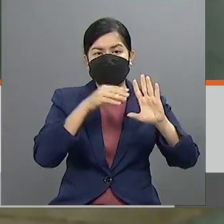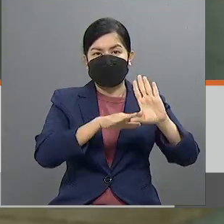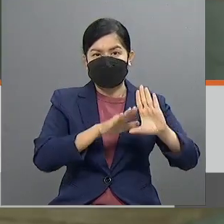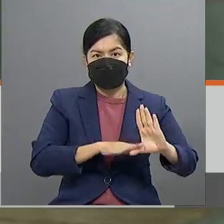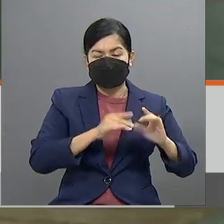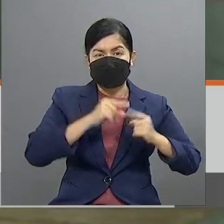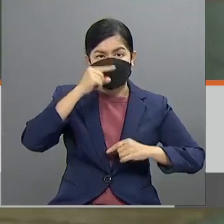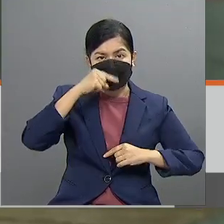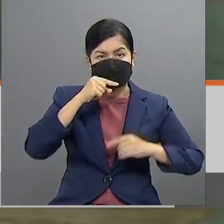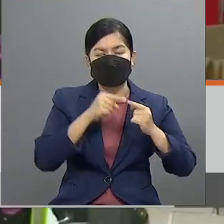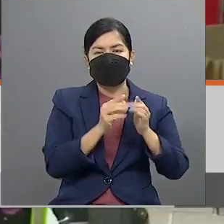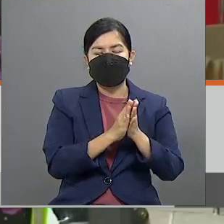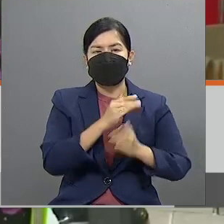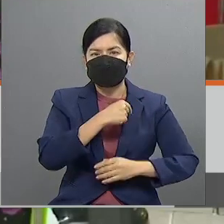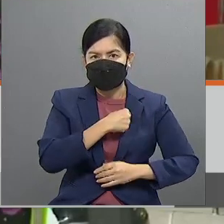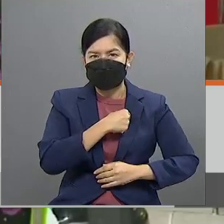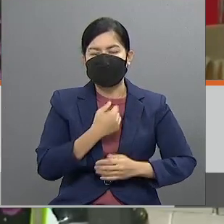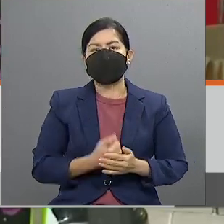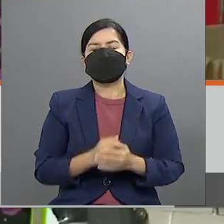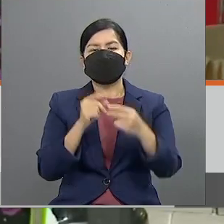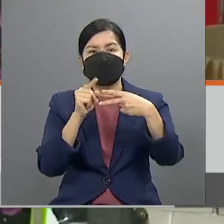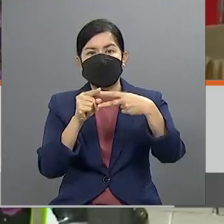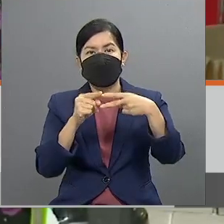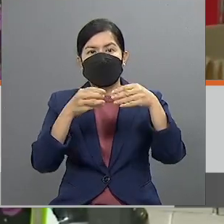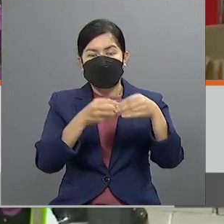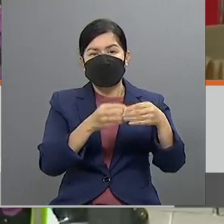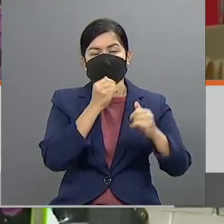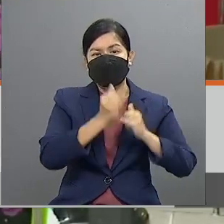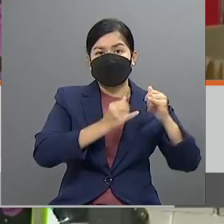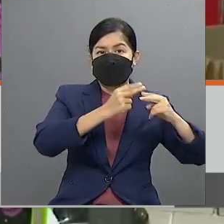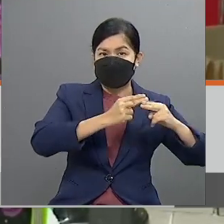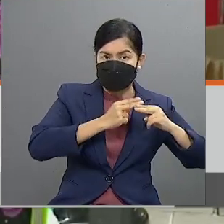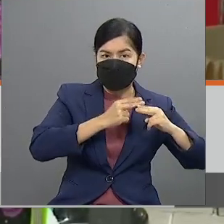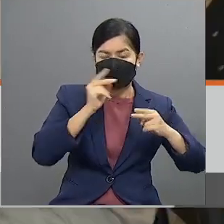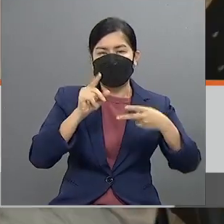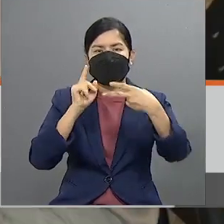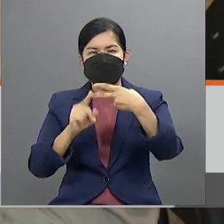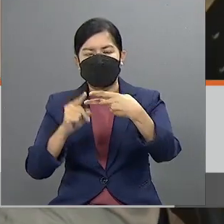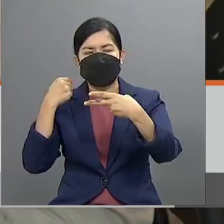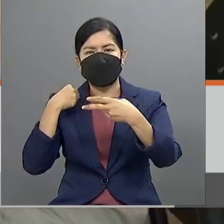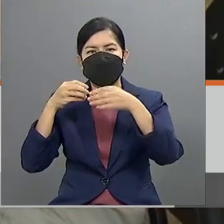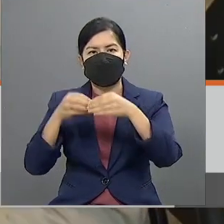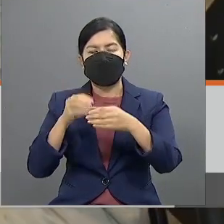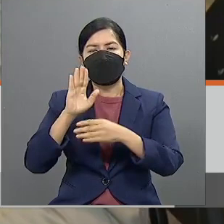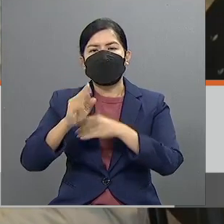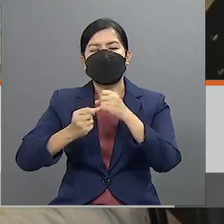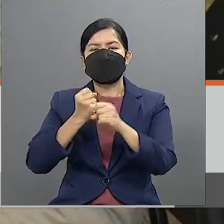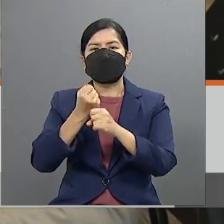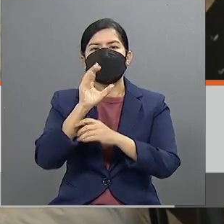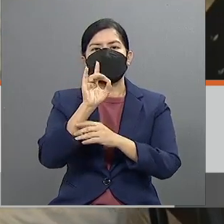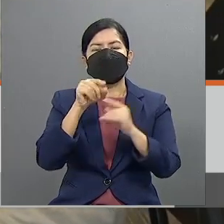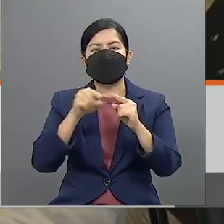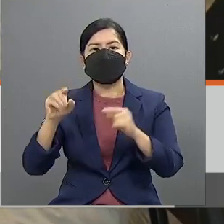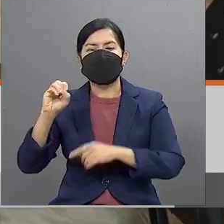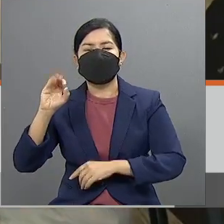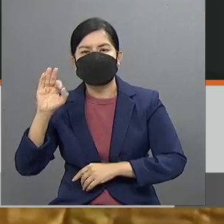in กลุ่มที่2เป็นกลุ่มผู้ที่มีอายุ 18-59 ปีที่เคยถูกเลื่อนคิวฉีดตั้งแต่วันที่19มิถุนายนที่ผ่านมา